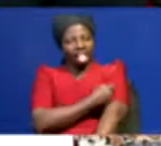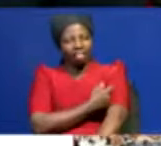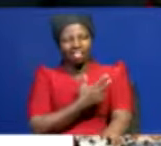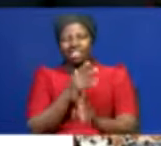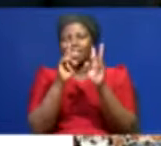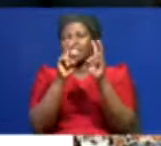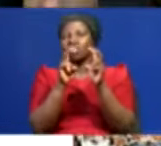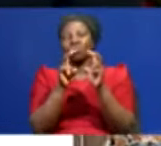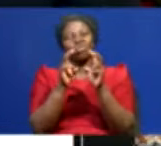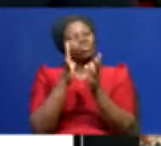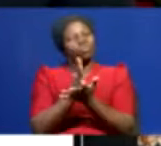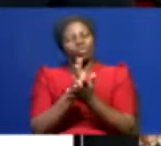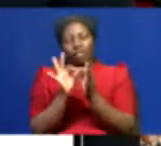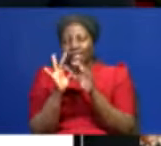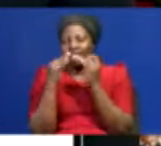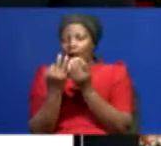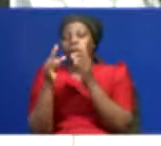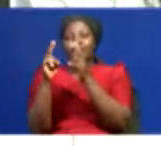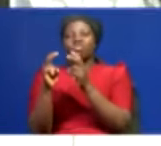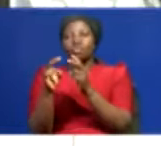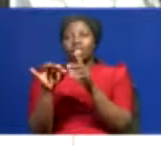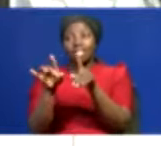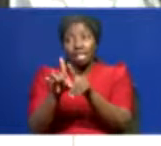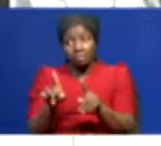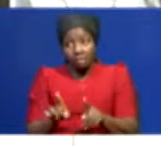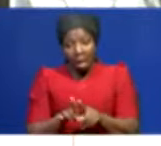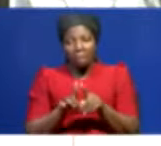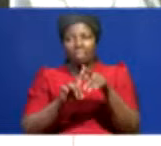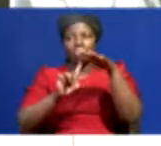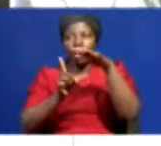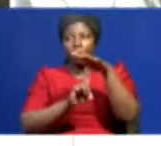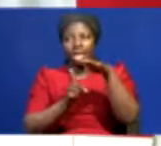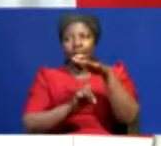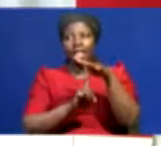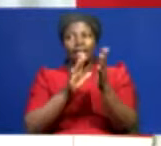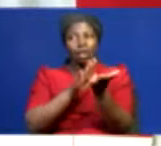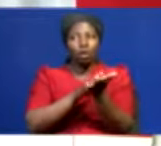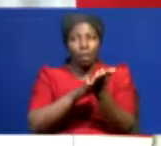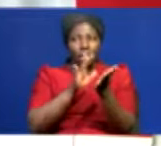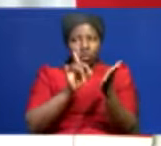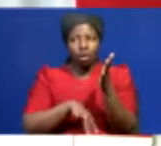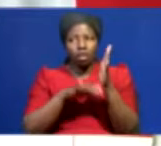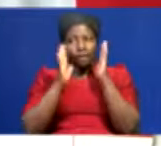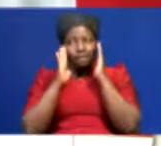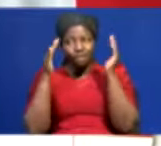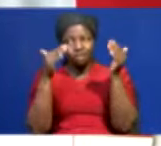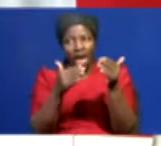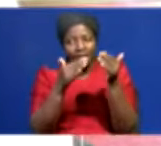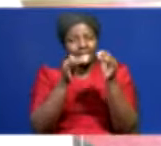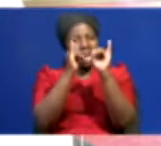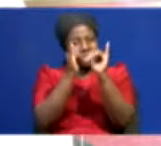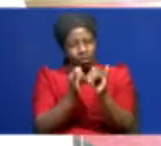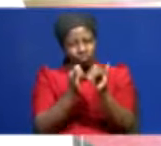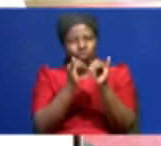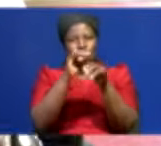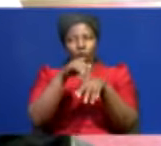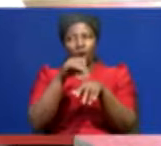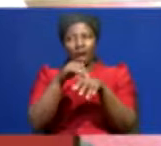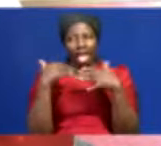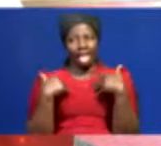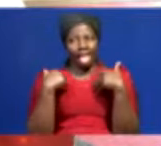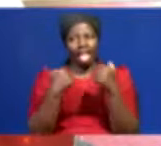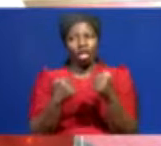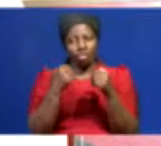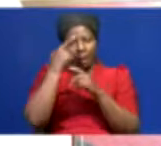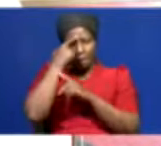issues. Aidha, wizara hiyo pia imependekeza uangaziaji upya wa sera ya afya humu nchini. We are